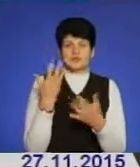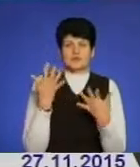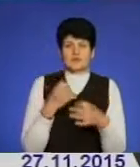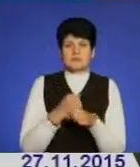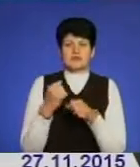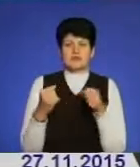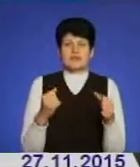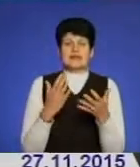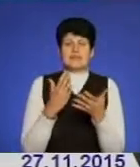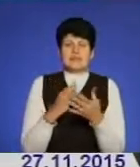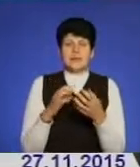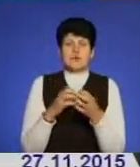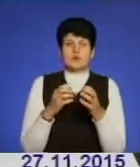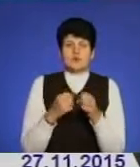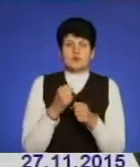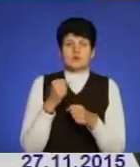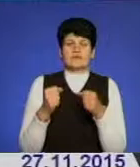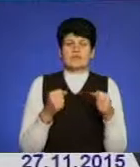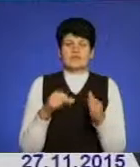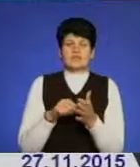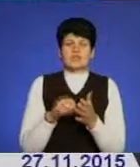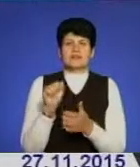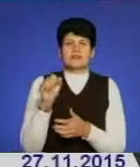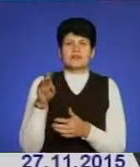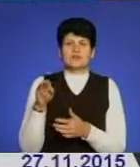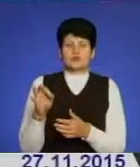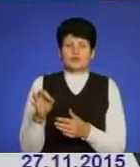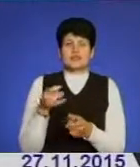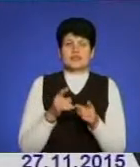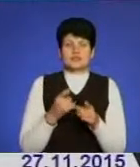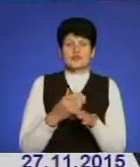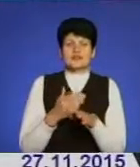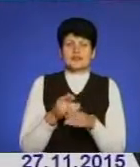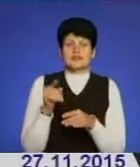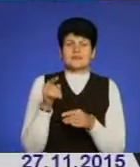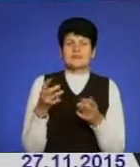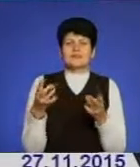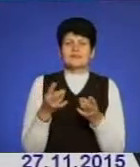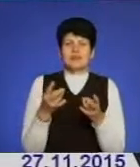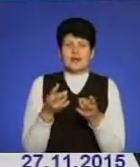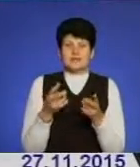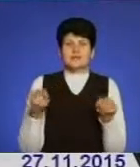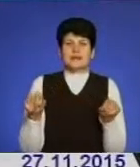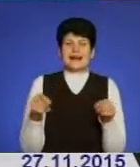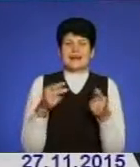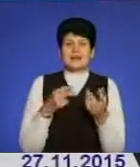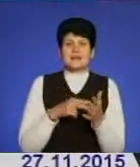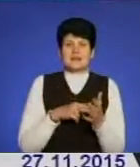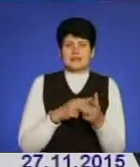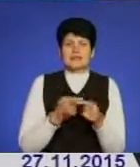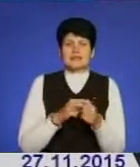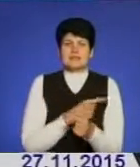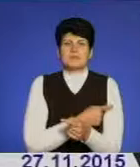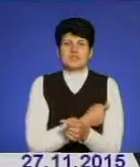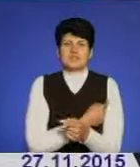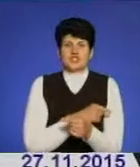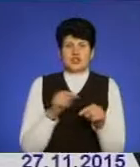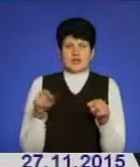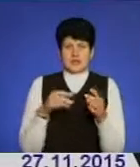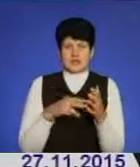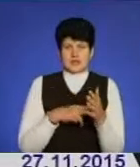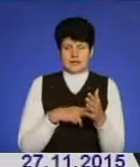працевлаштування учасників АТО, тому що дійсно з частині з них треба пройти реабілітацію. Це і медичну